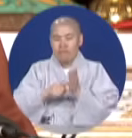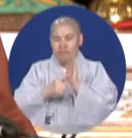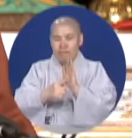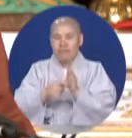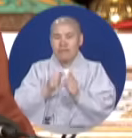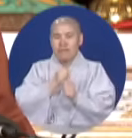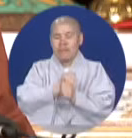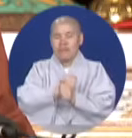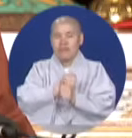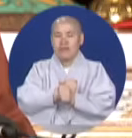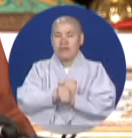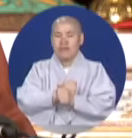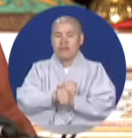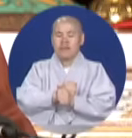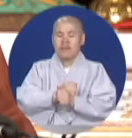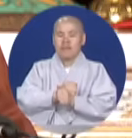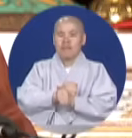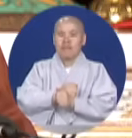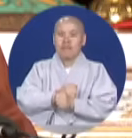그래가지고